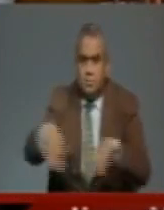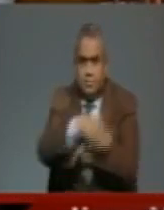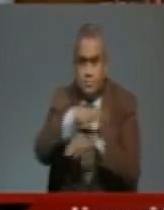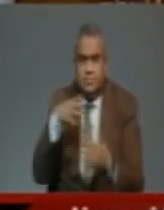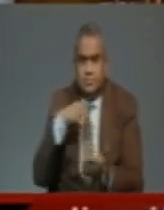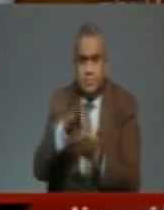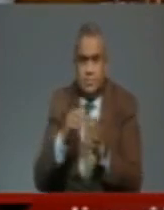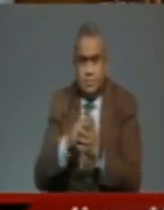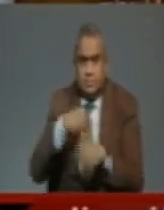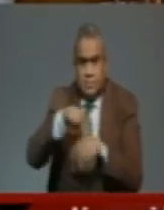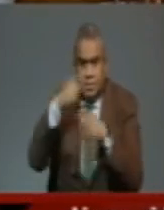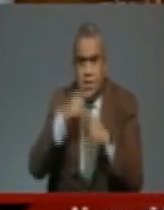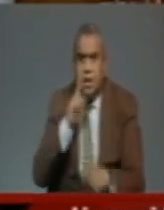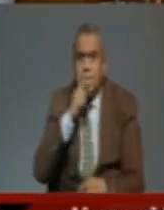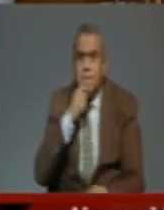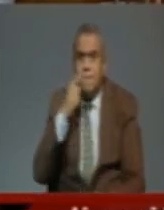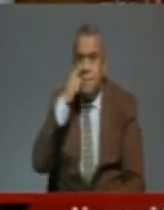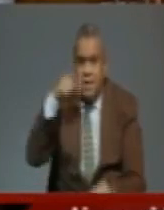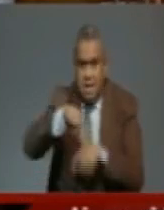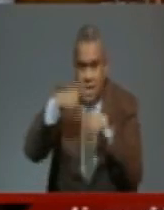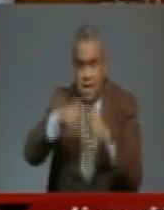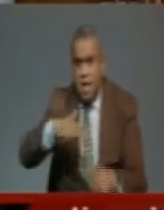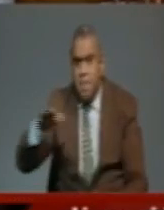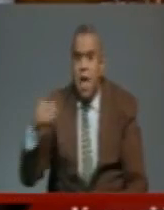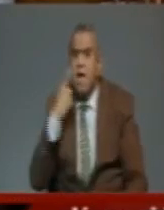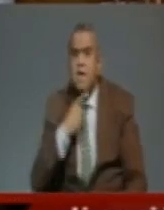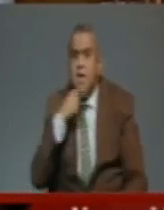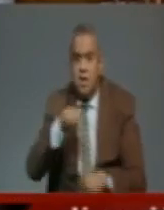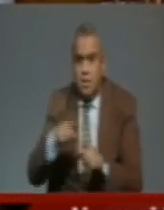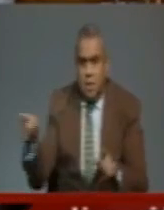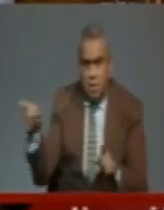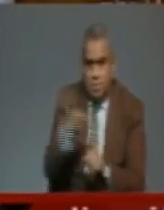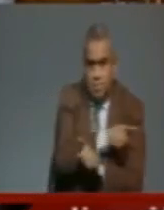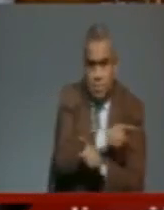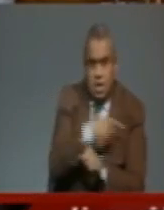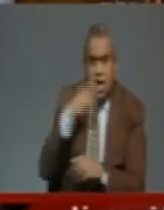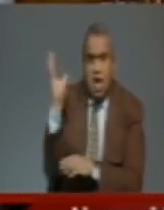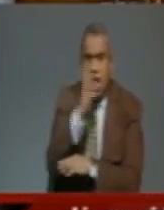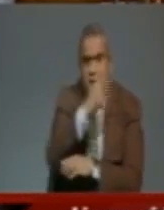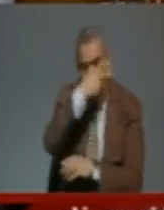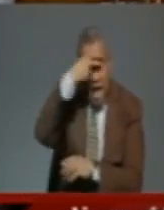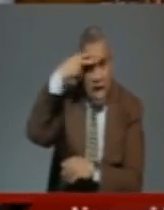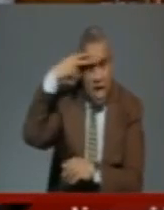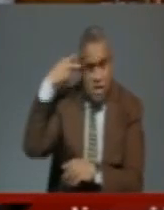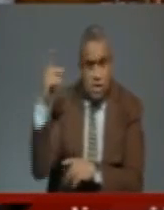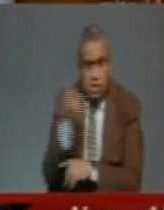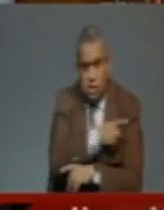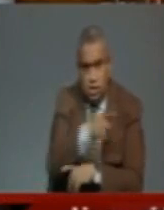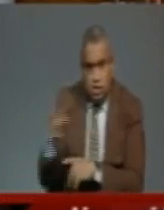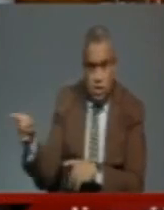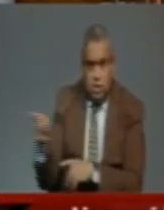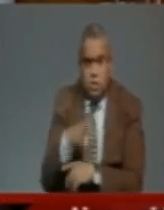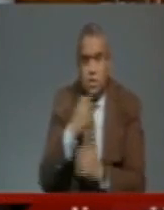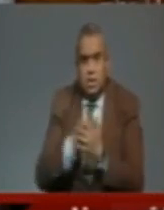مينا طابة على خليج العقبة والبحر الأحمر وحتى مينا العريش على البحر المتوسط، بيربط بينهما خط